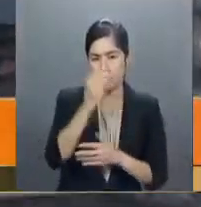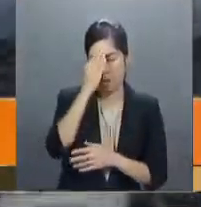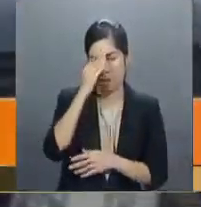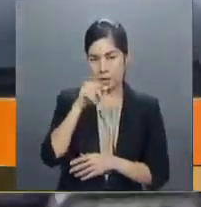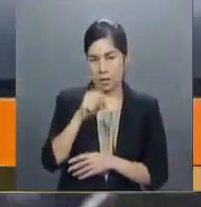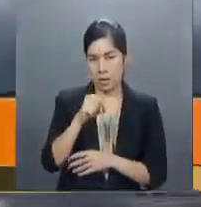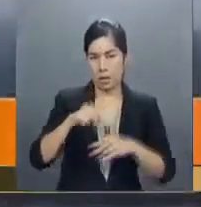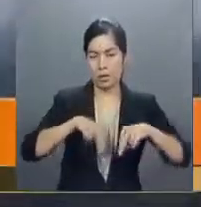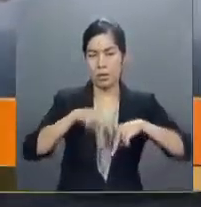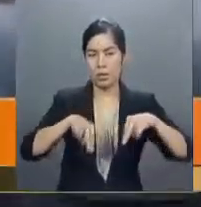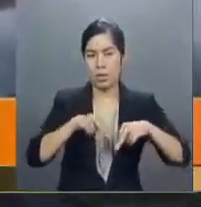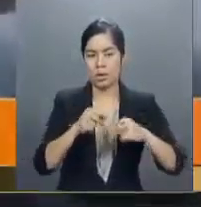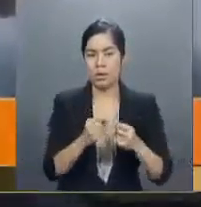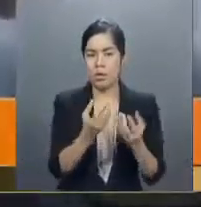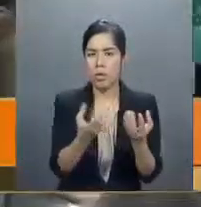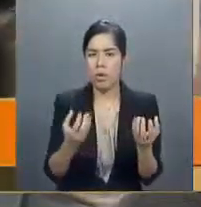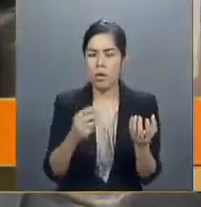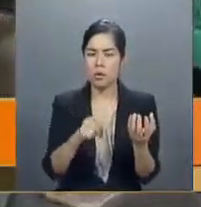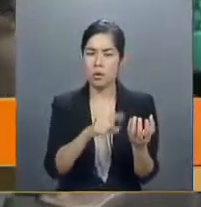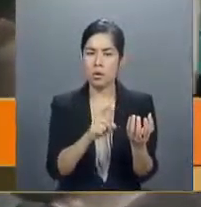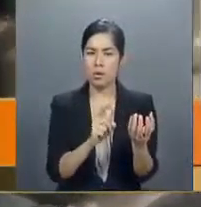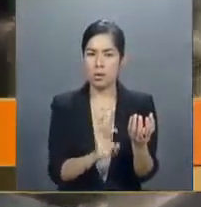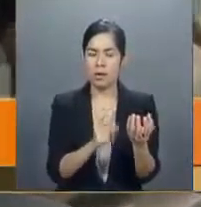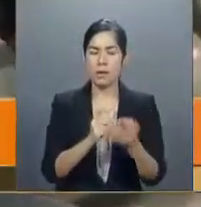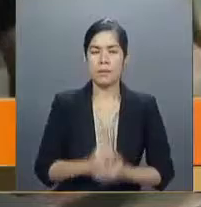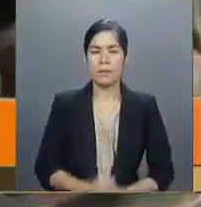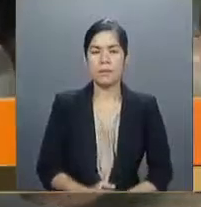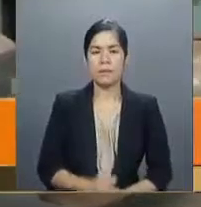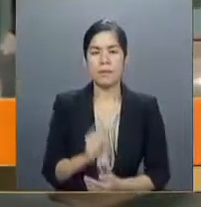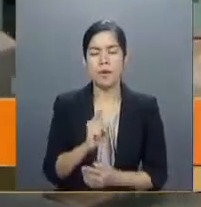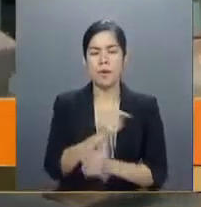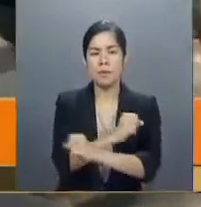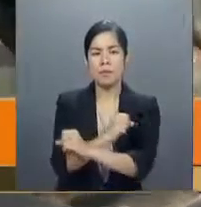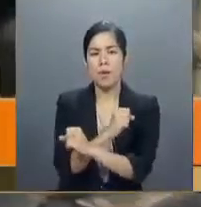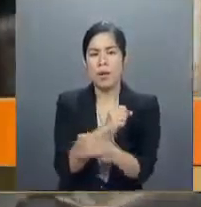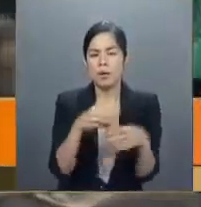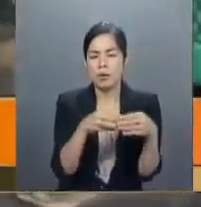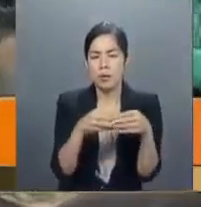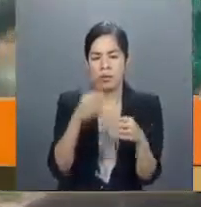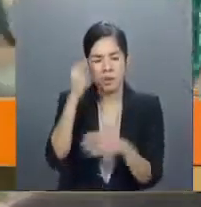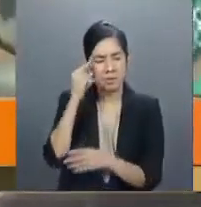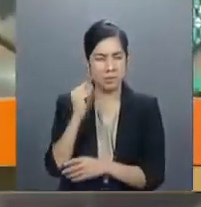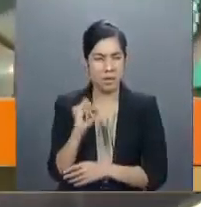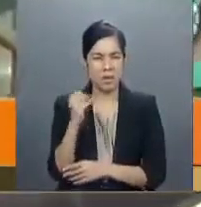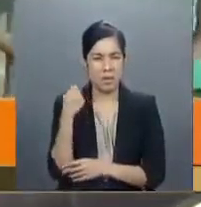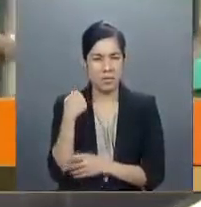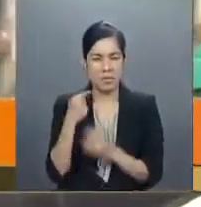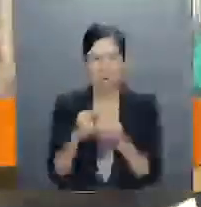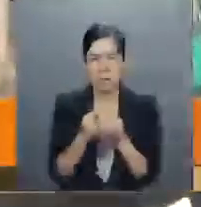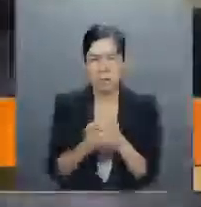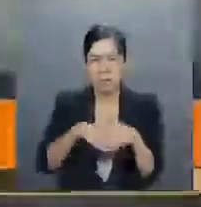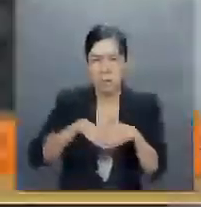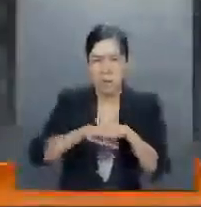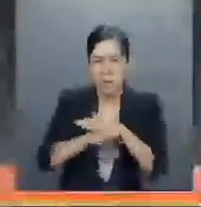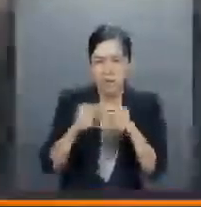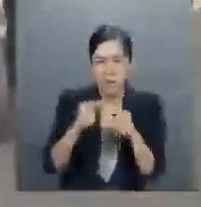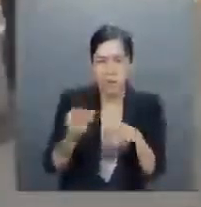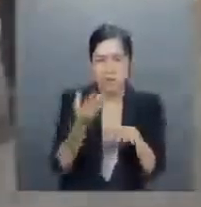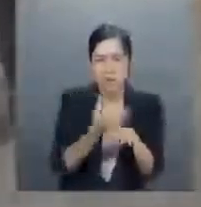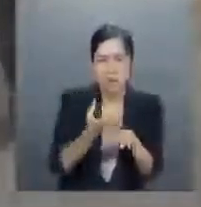ถุต้องสงสัยและบุคคลตามเป้าหมายเพื่อป้องกันกลุ่มผู้ไม่หวังดีลักลอบขนสิ่งผิดกฎหมายเข้ามาก่อเหตุในพื้น